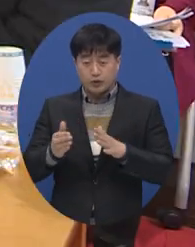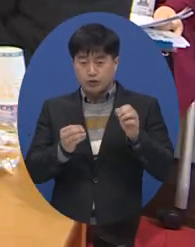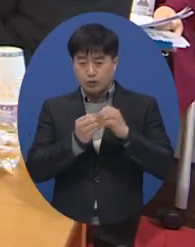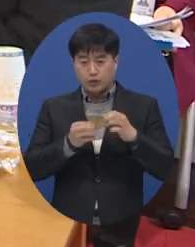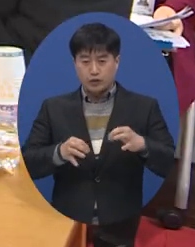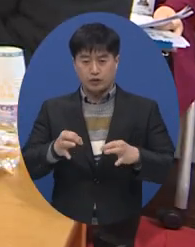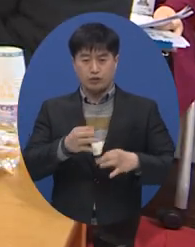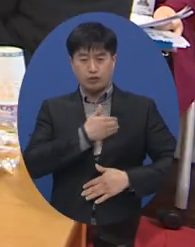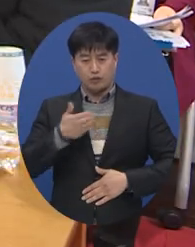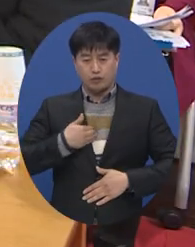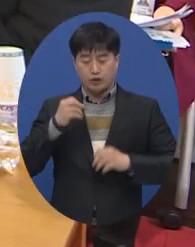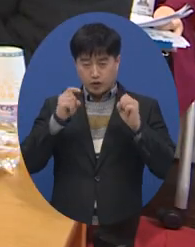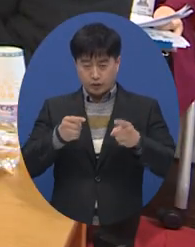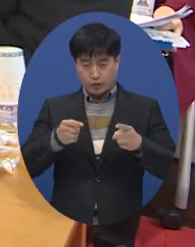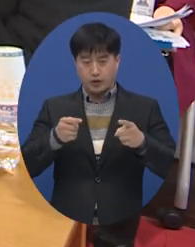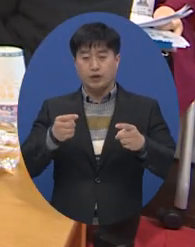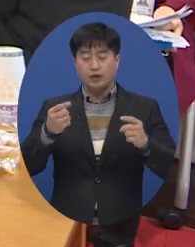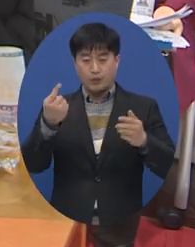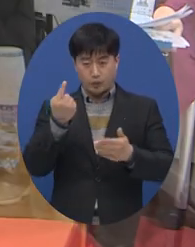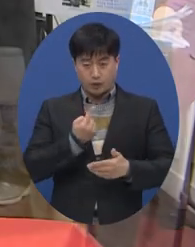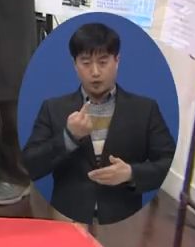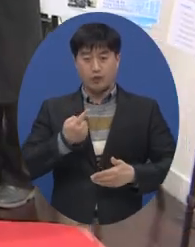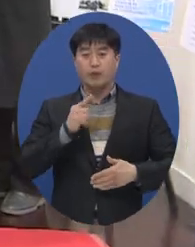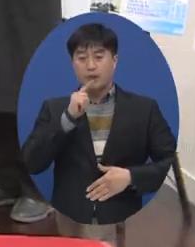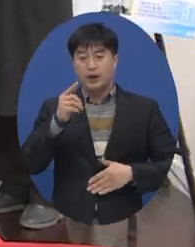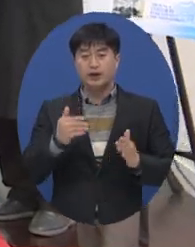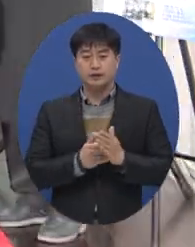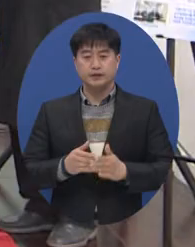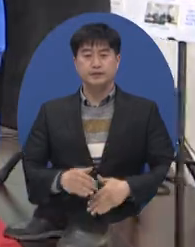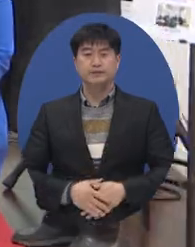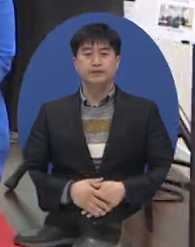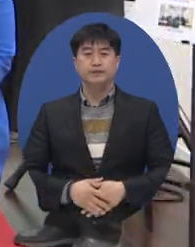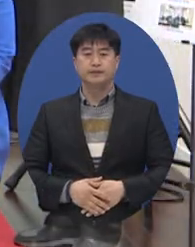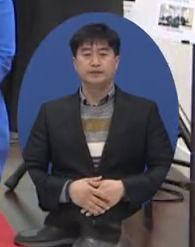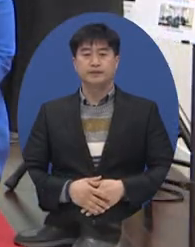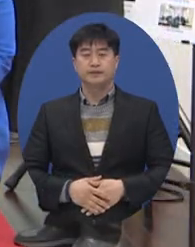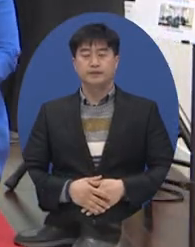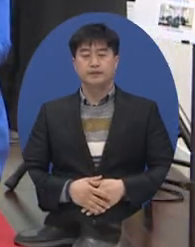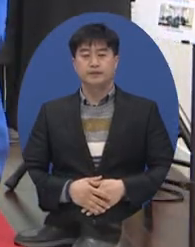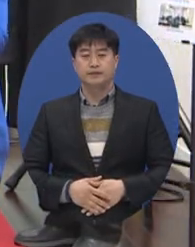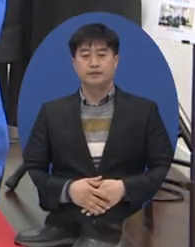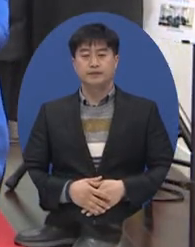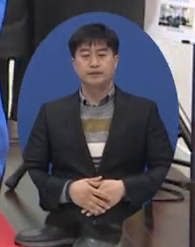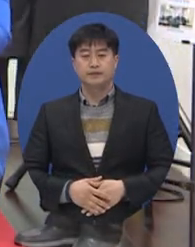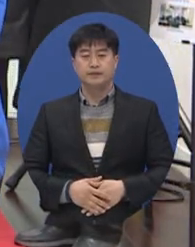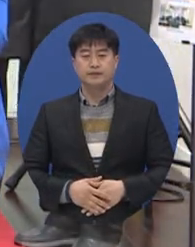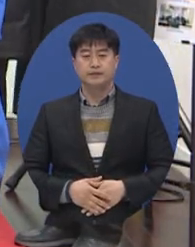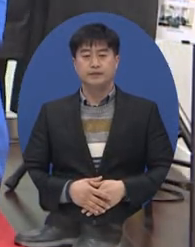전통시장에도 충분한 기회가 올 거라고 말했습니다. 경기 CCTV 최창순입니다.